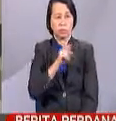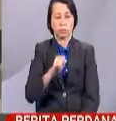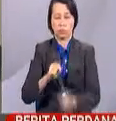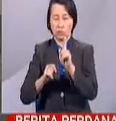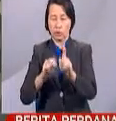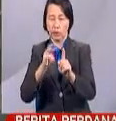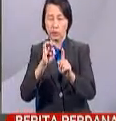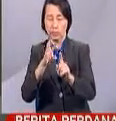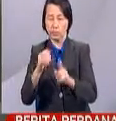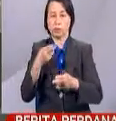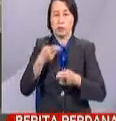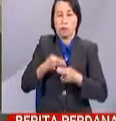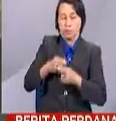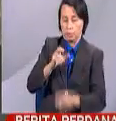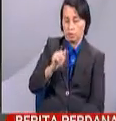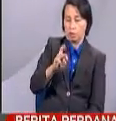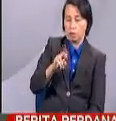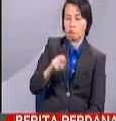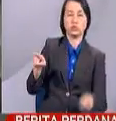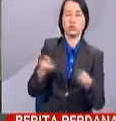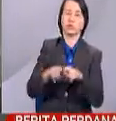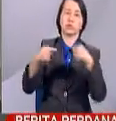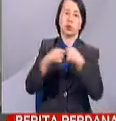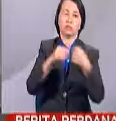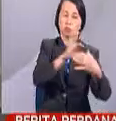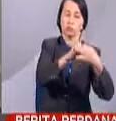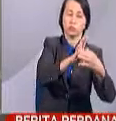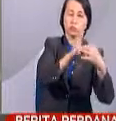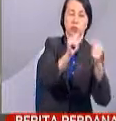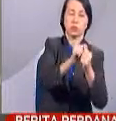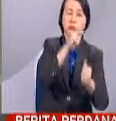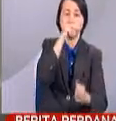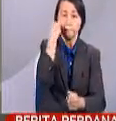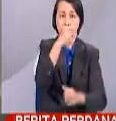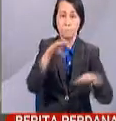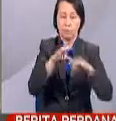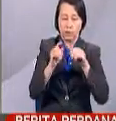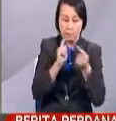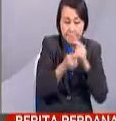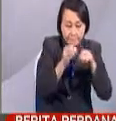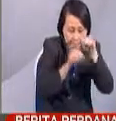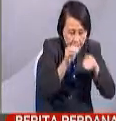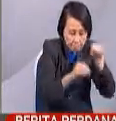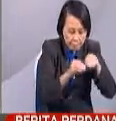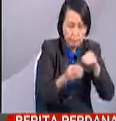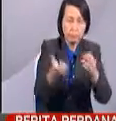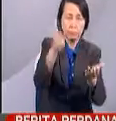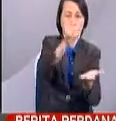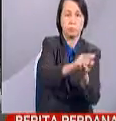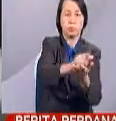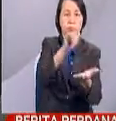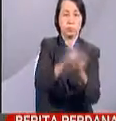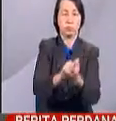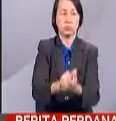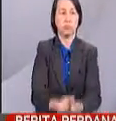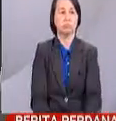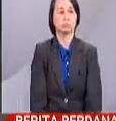Aul Kanda kandasami turut didakwa bersubak dengan Datuk Seri Najib membuat p terh laporan itu